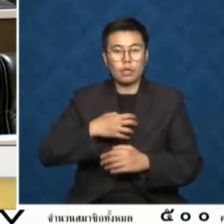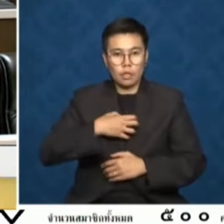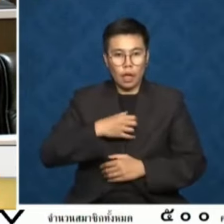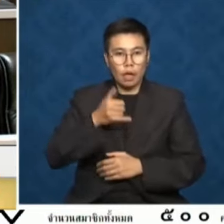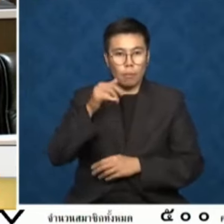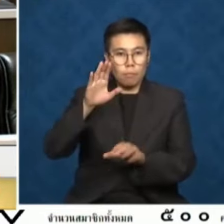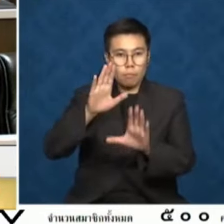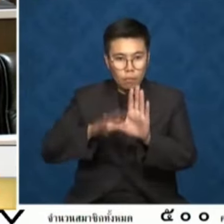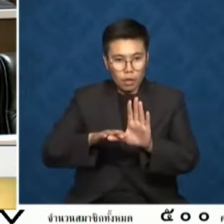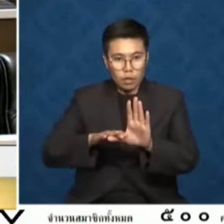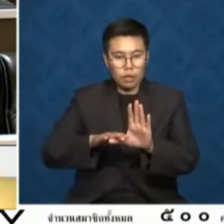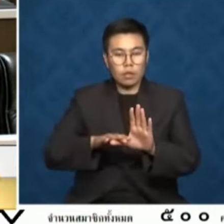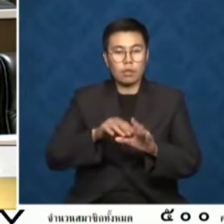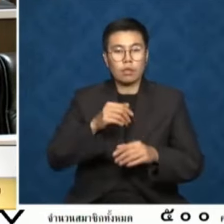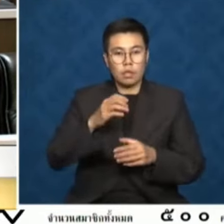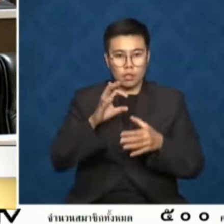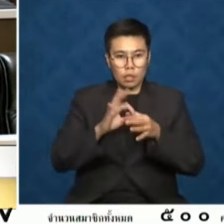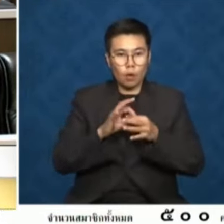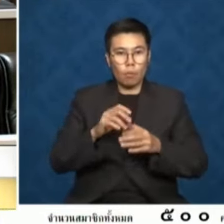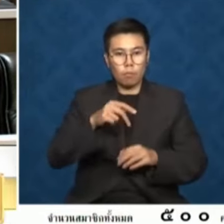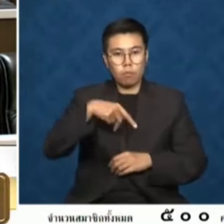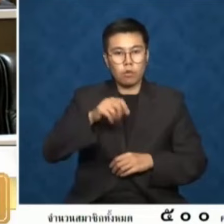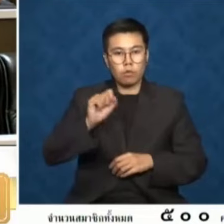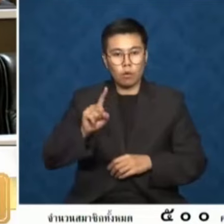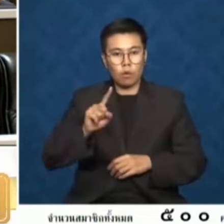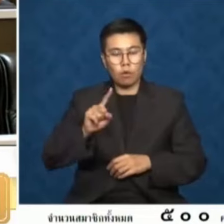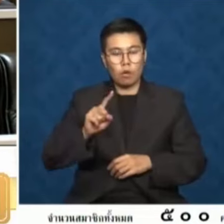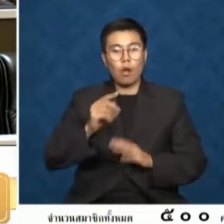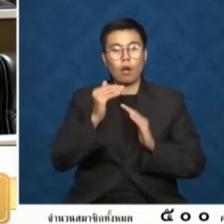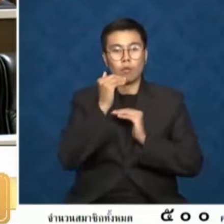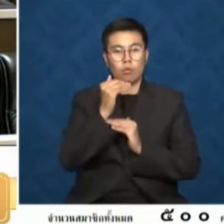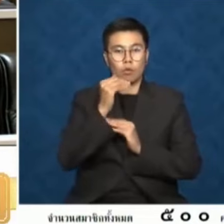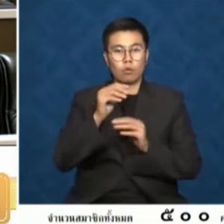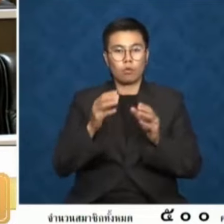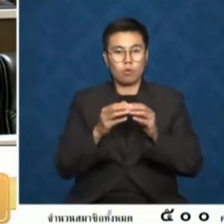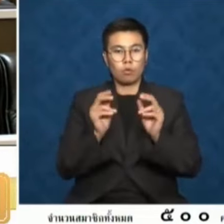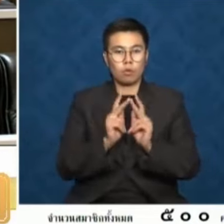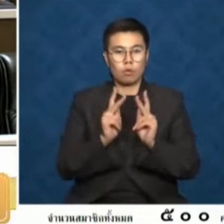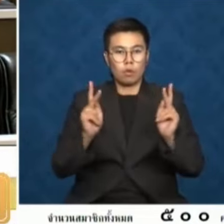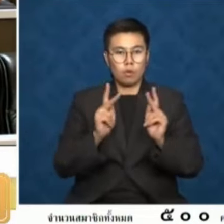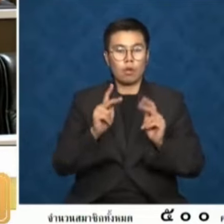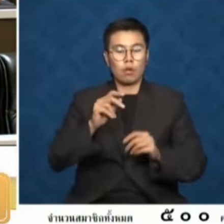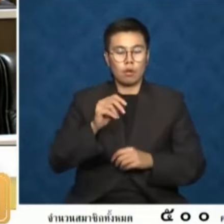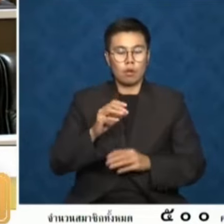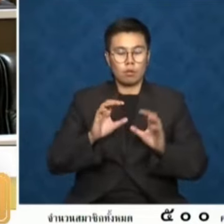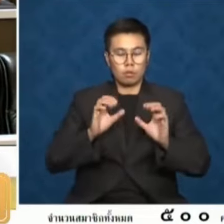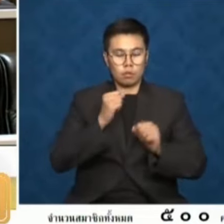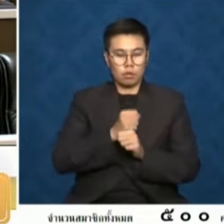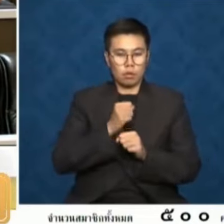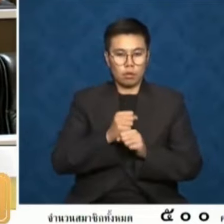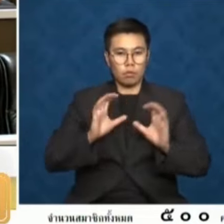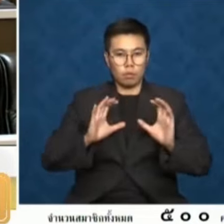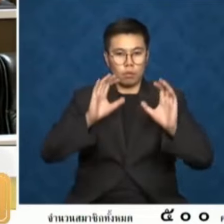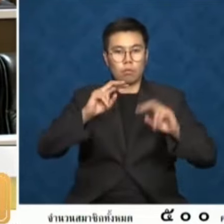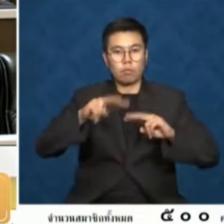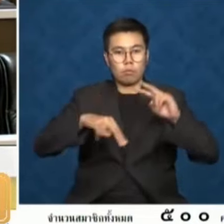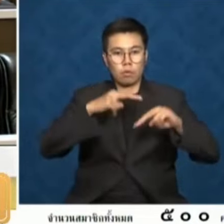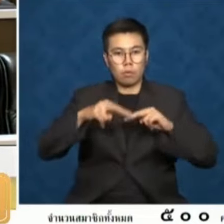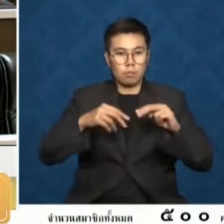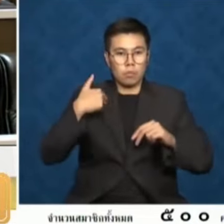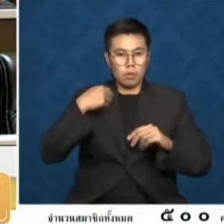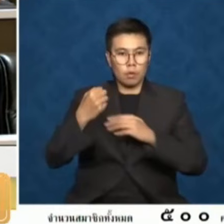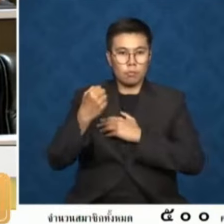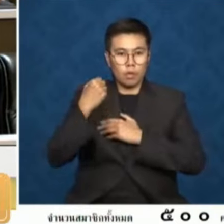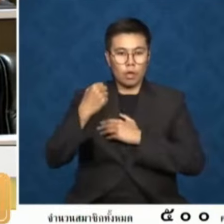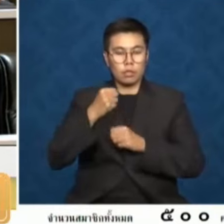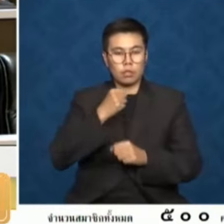ระเบียบบริหารงานบุคคลส่วนท้องถิ่นพ.ศ.ได้กำหนดให้คณะกรรมการข้าราชการองค์กรปกครองส่วนท้องถิ่นมีอำนา